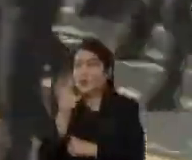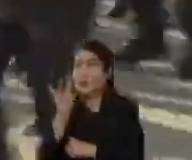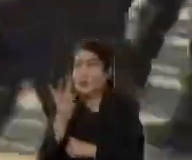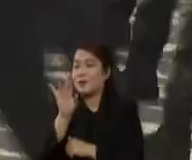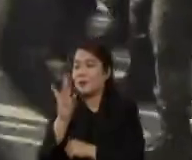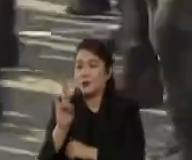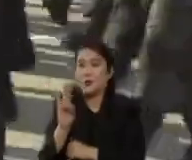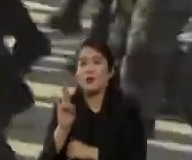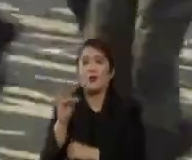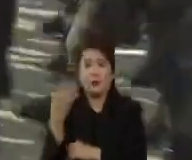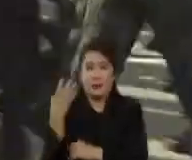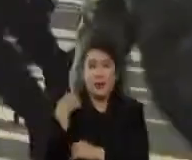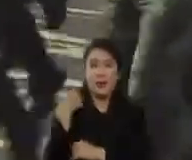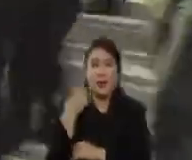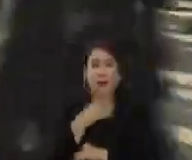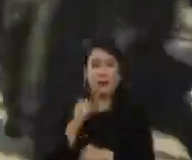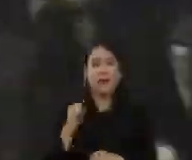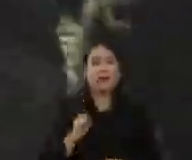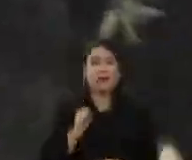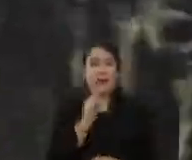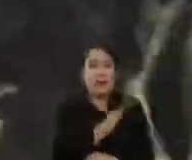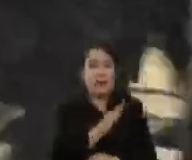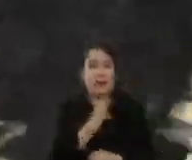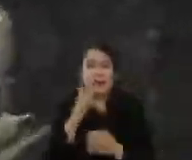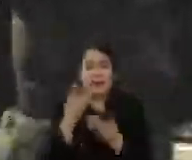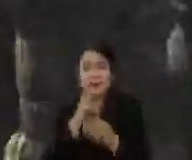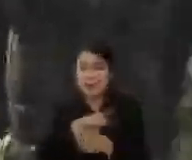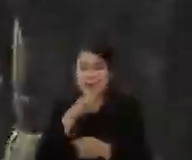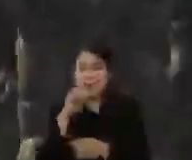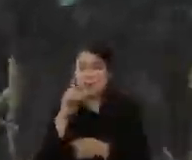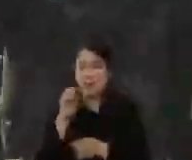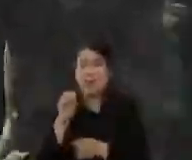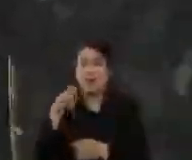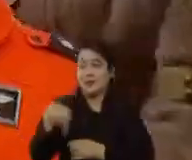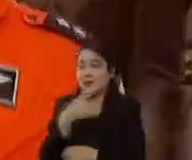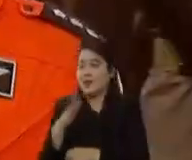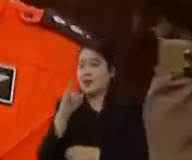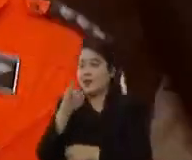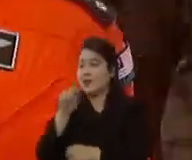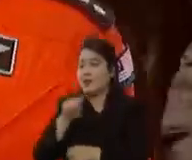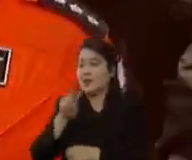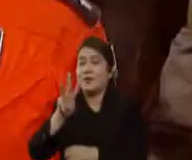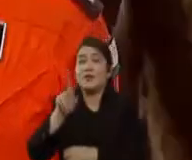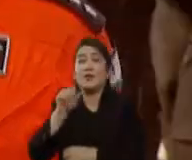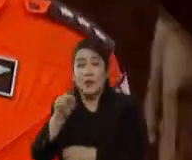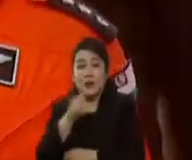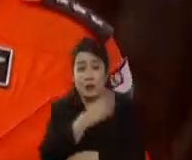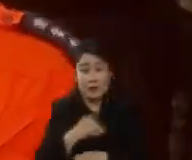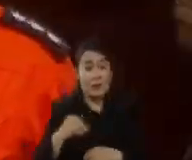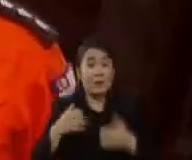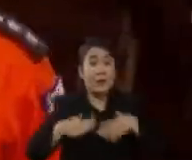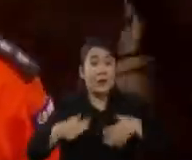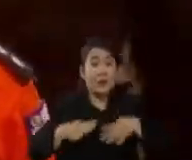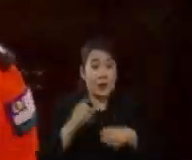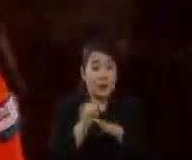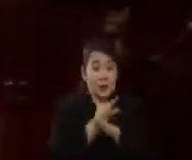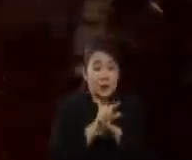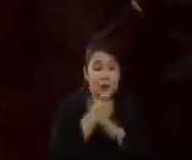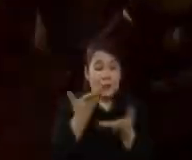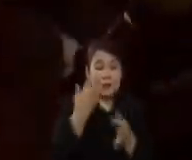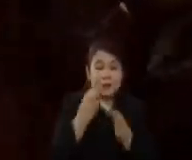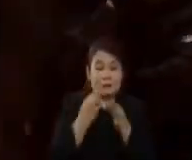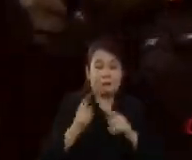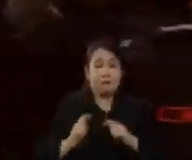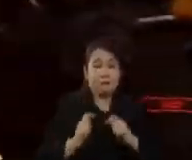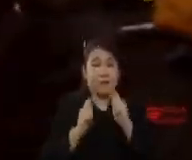587 pegawai dan anggota diketuai DSP Muhammad Izwan dan Marzuki. Pakaian operasi digunakan ketika tugasan melibatkan